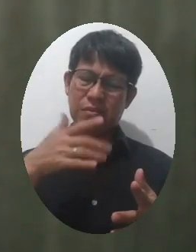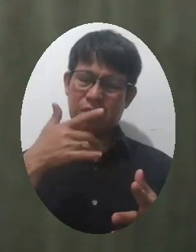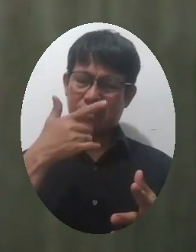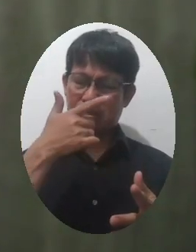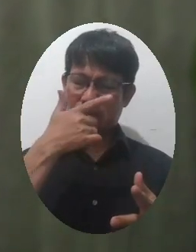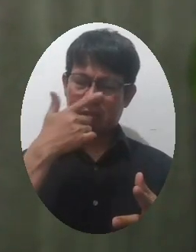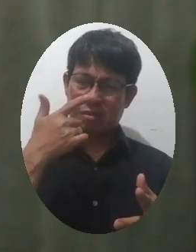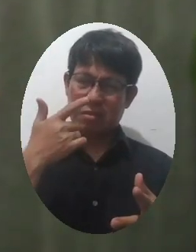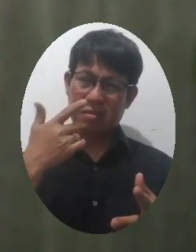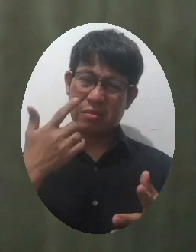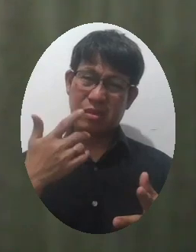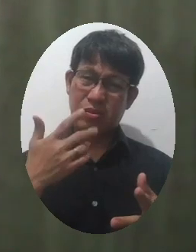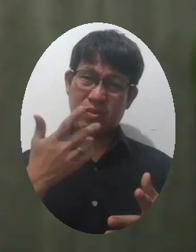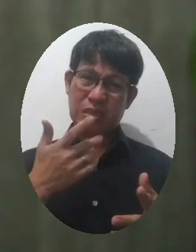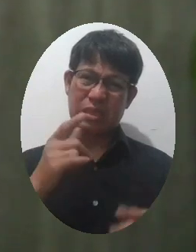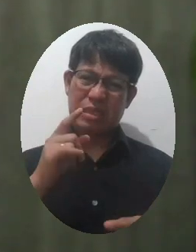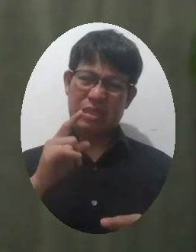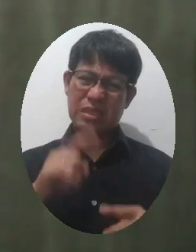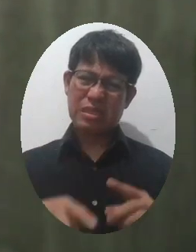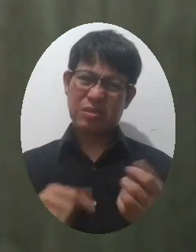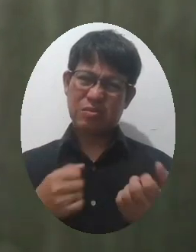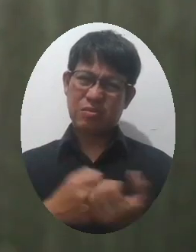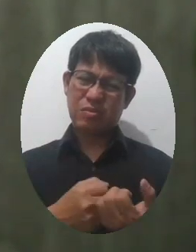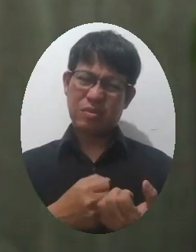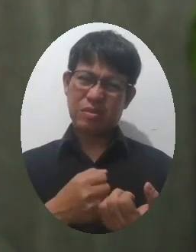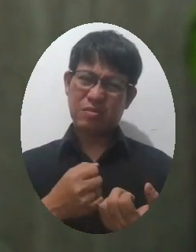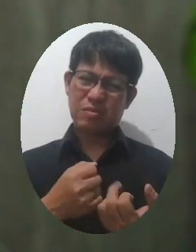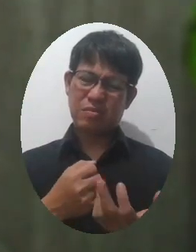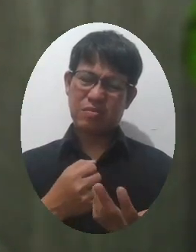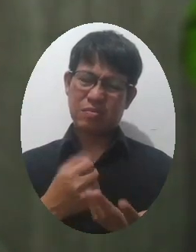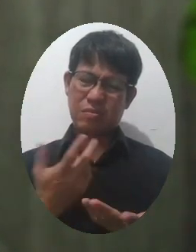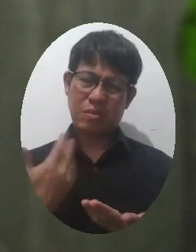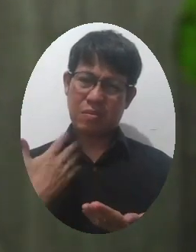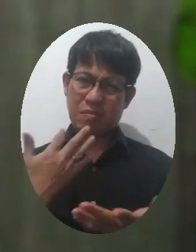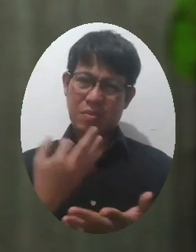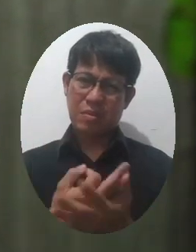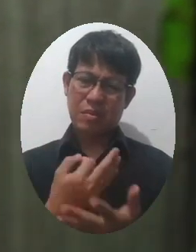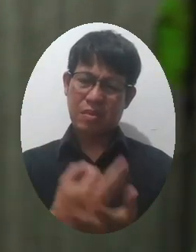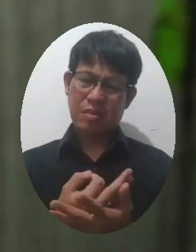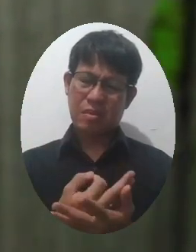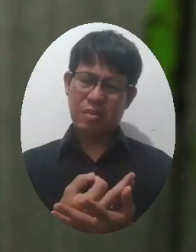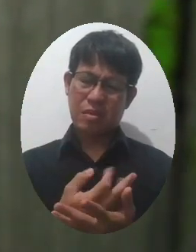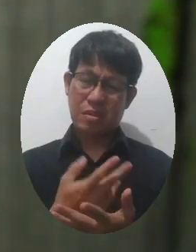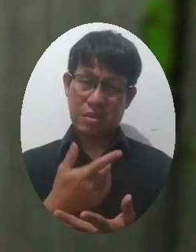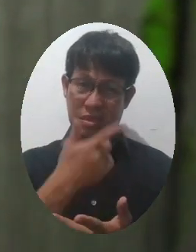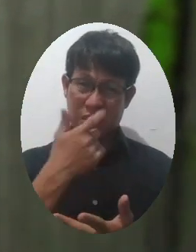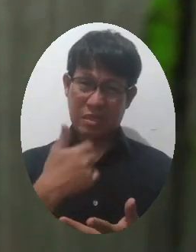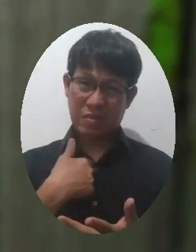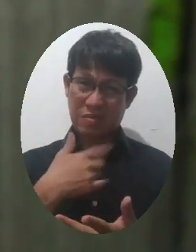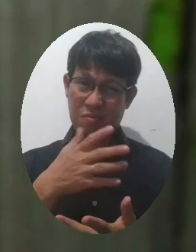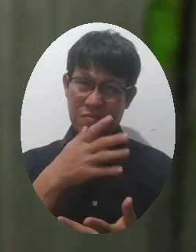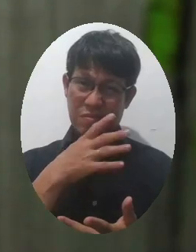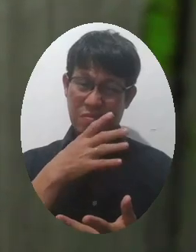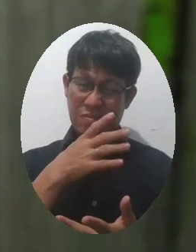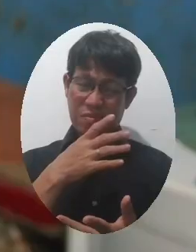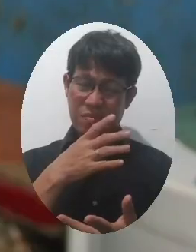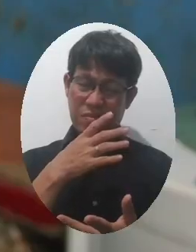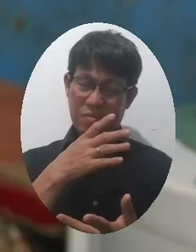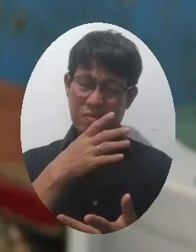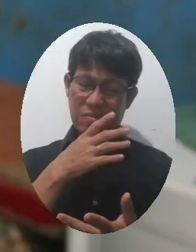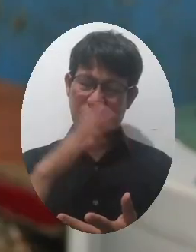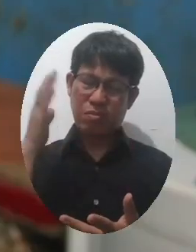po na nahihirapan na din po kasi sila nun. Dahil yung magulang ko nung time na